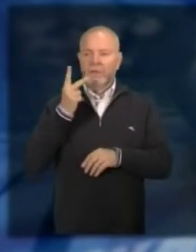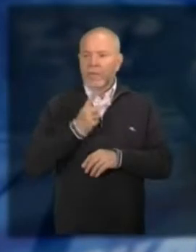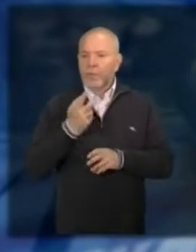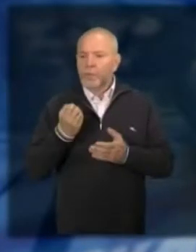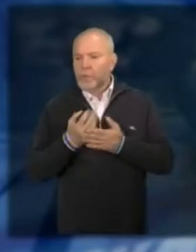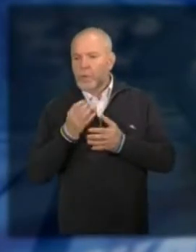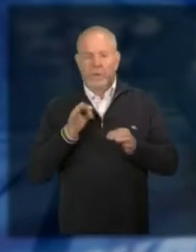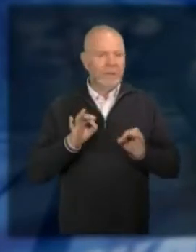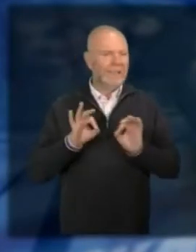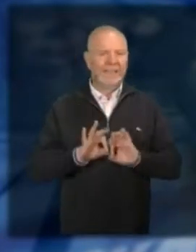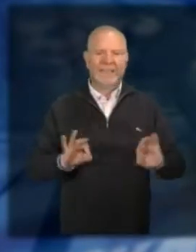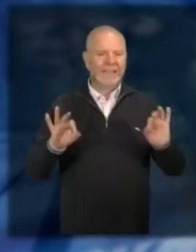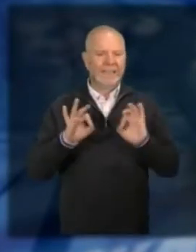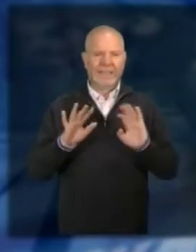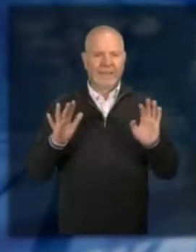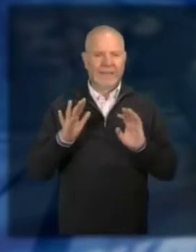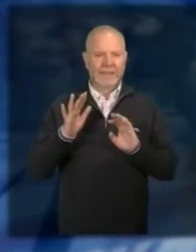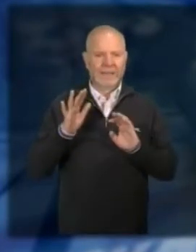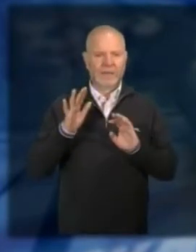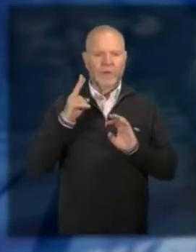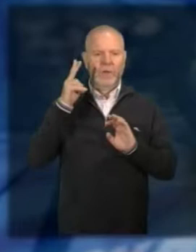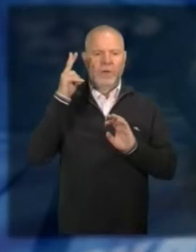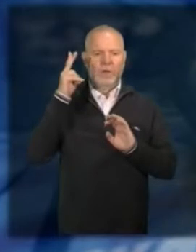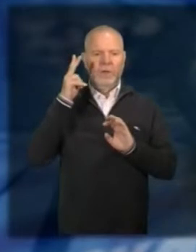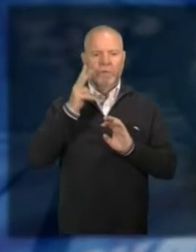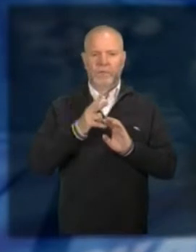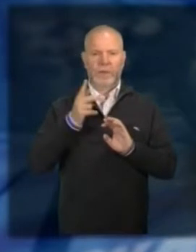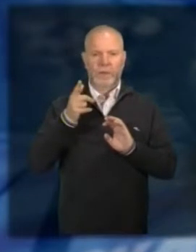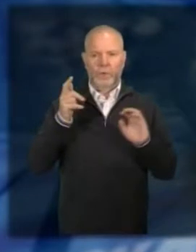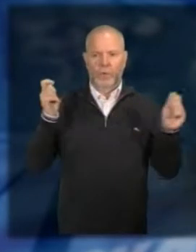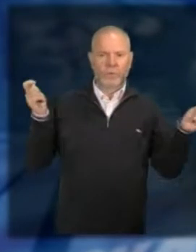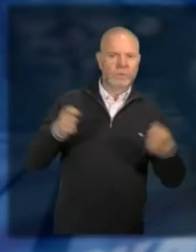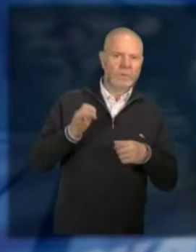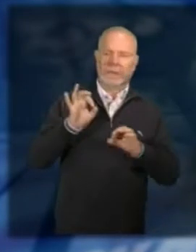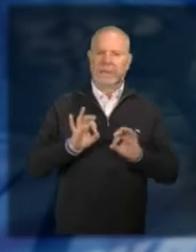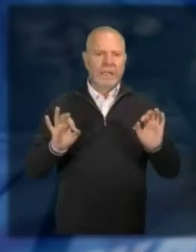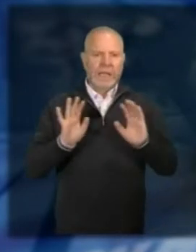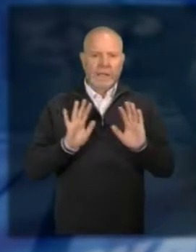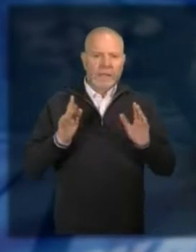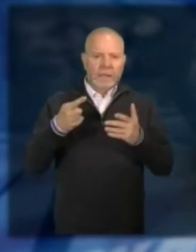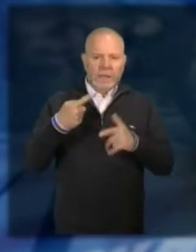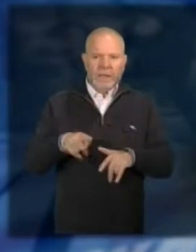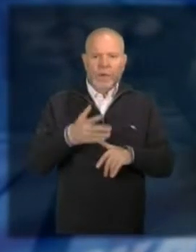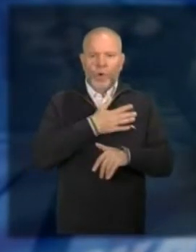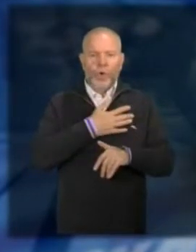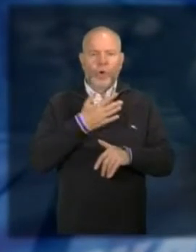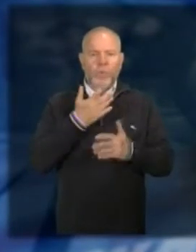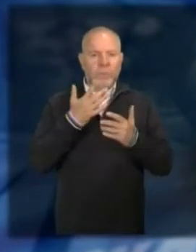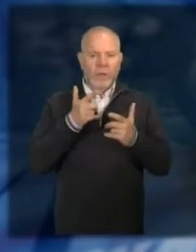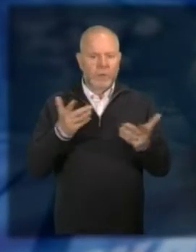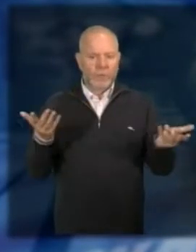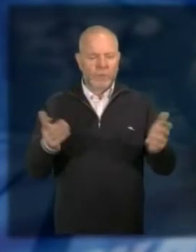possa avere qualche collegamento con le giostre, che comunque non sono state sottoposte a sequestro. La polizia indaga come atto